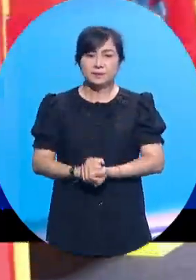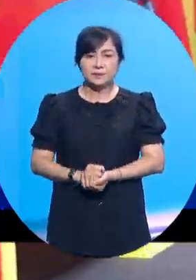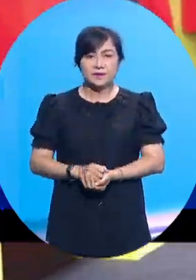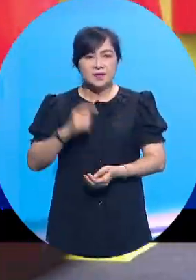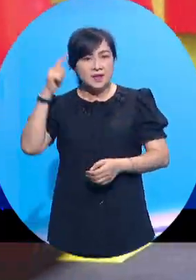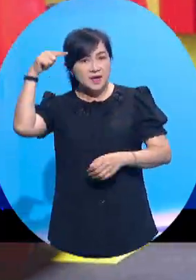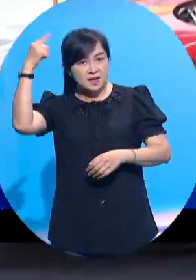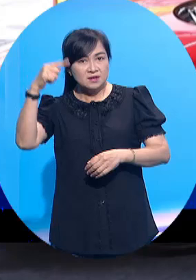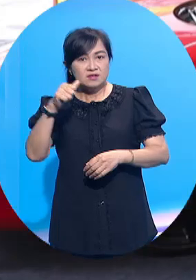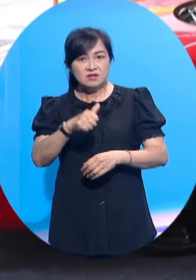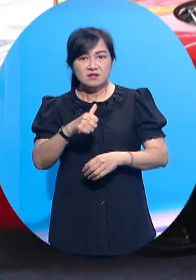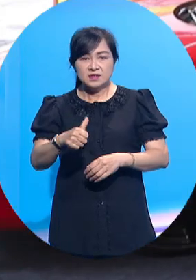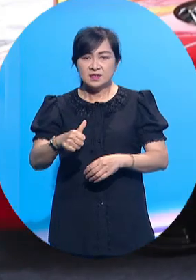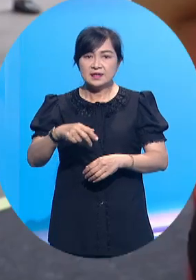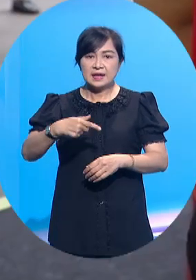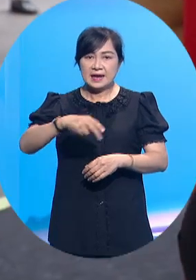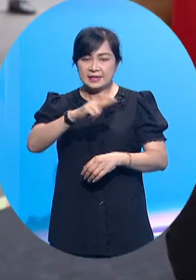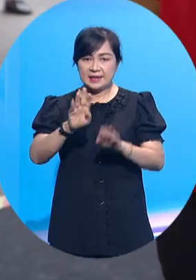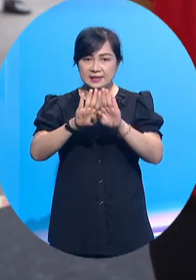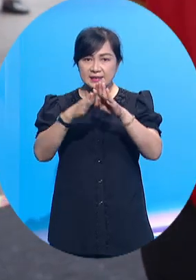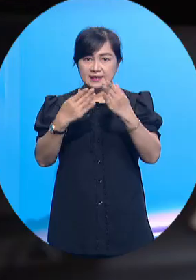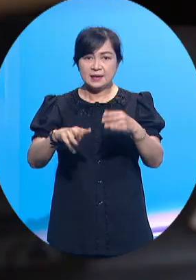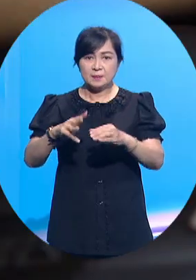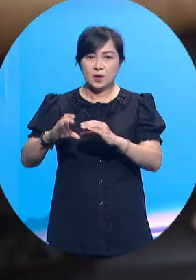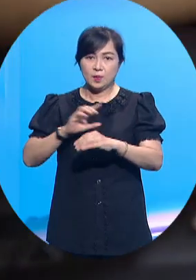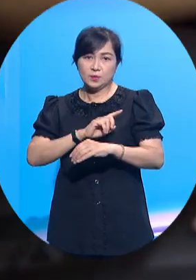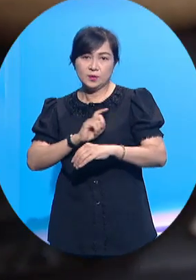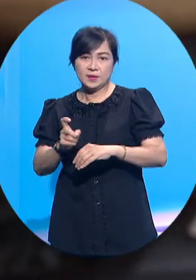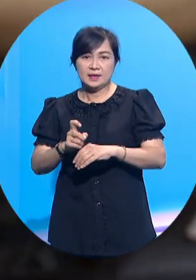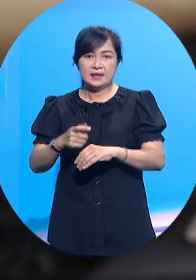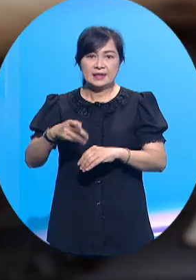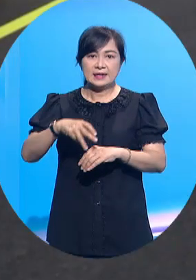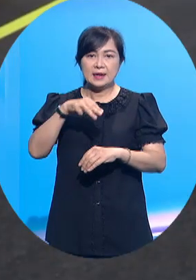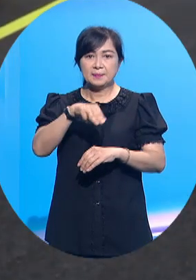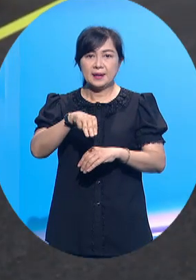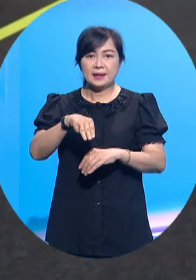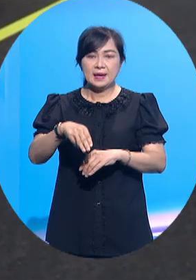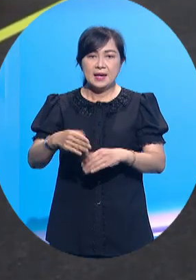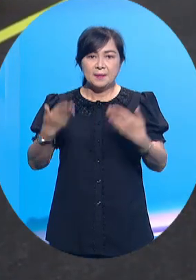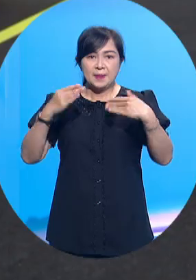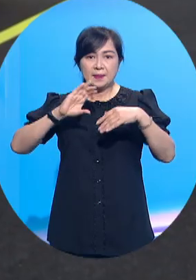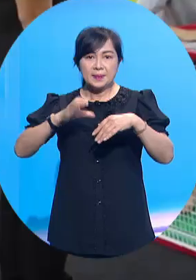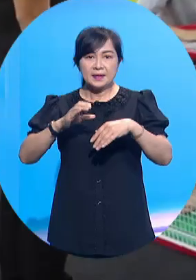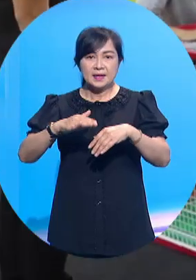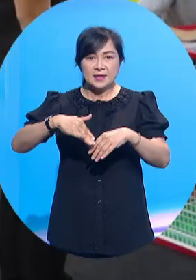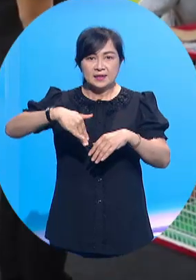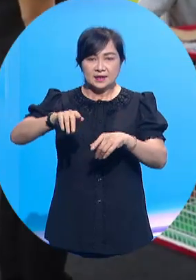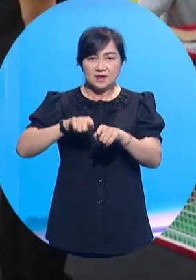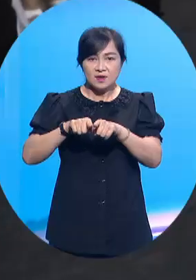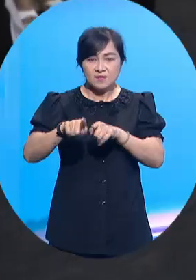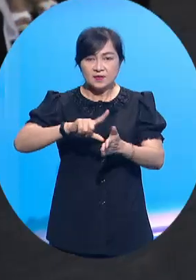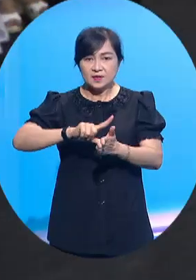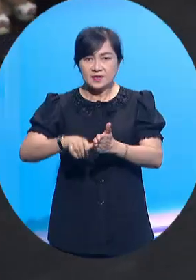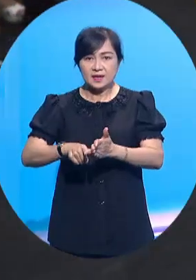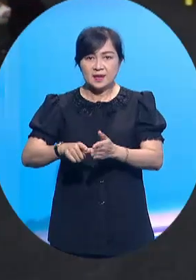ý tưởng mô hình nhất nhất gara được triển khai với 3 cụm chủ đề chính: gara mát máy êm ga, gara tăng tốc vượt trội và